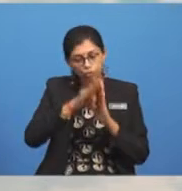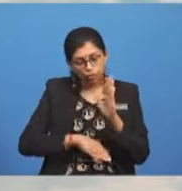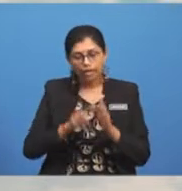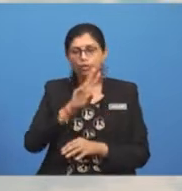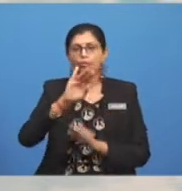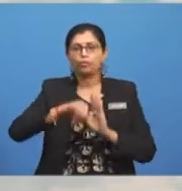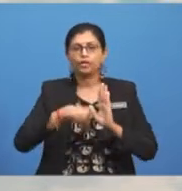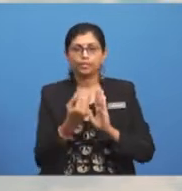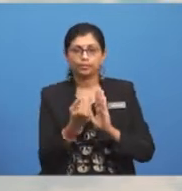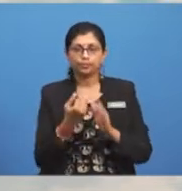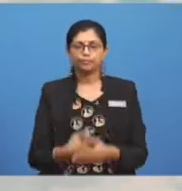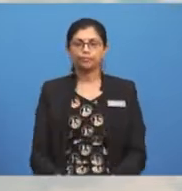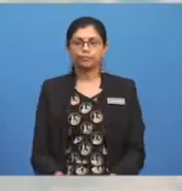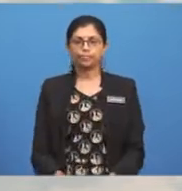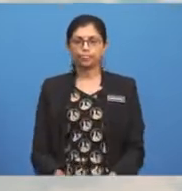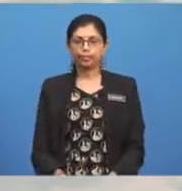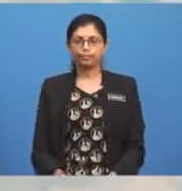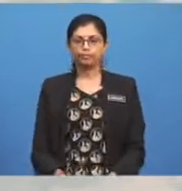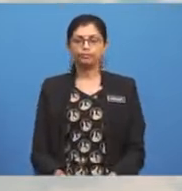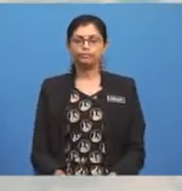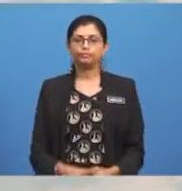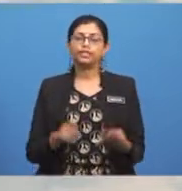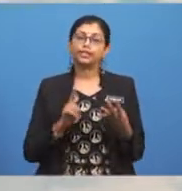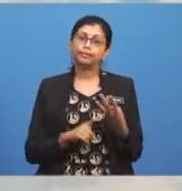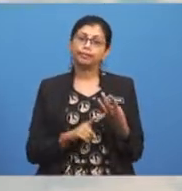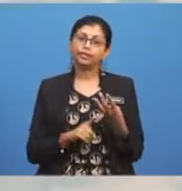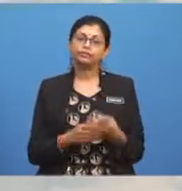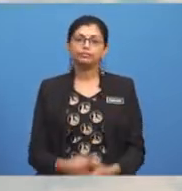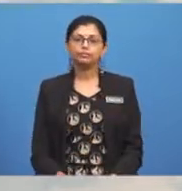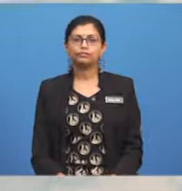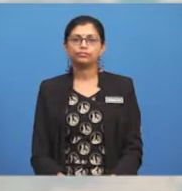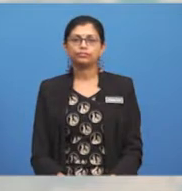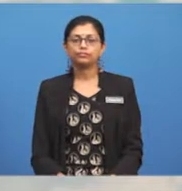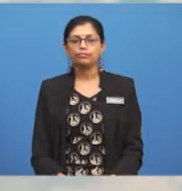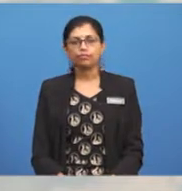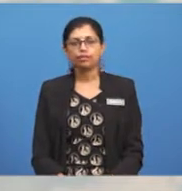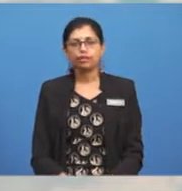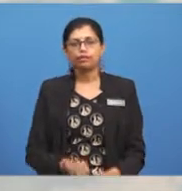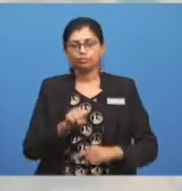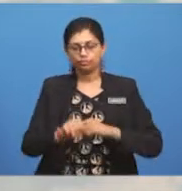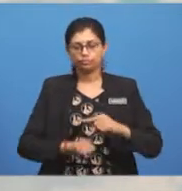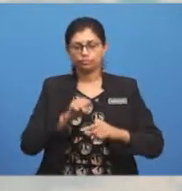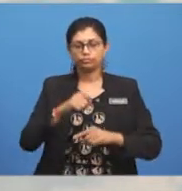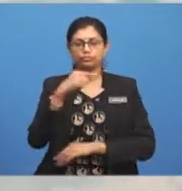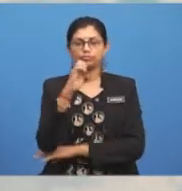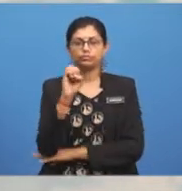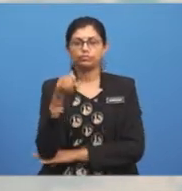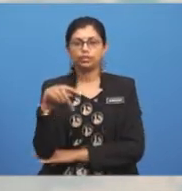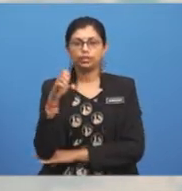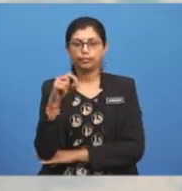pula perbezaan yang keempat. Satelit geopagon digunakan bagi